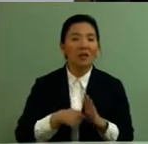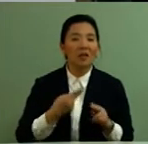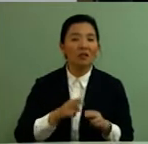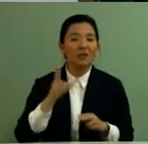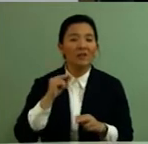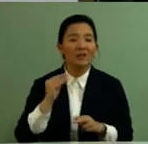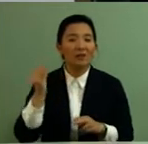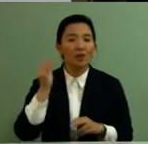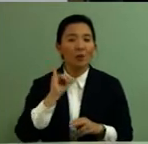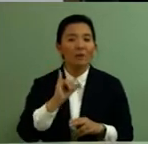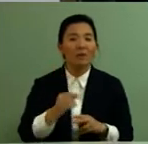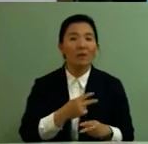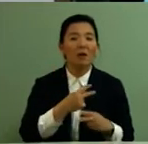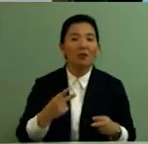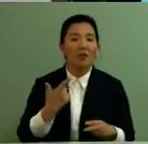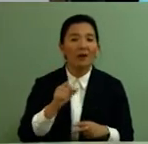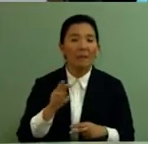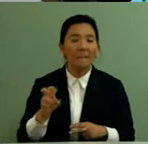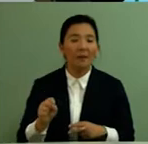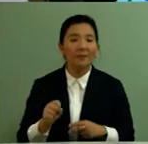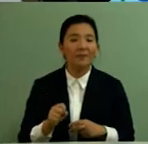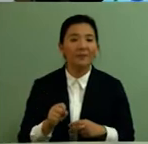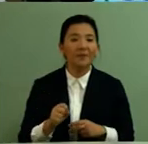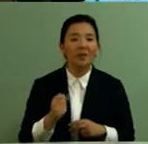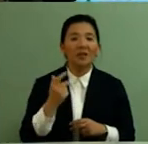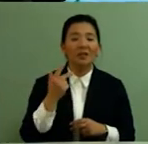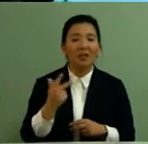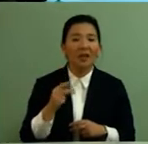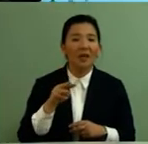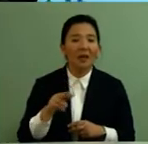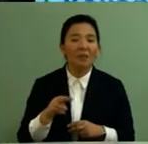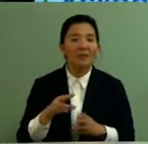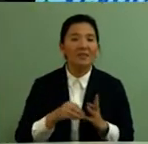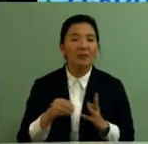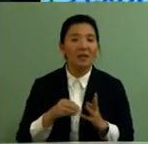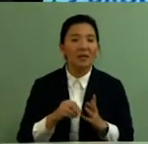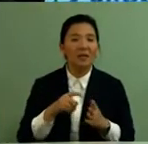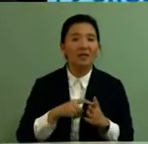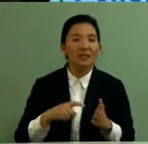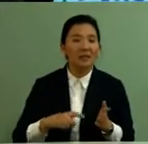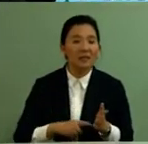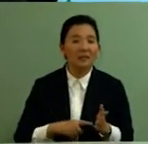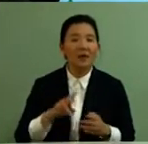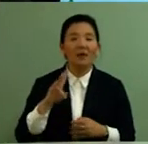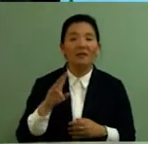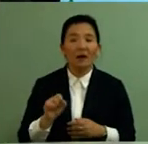числовые значения. У вас получится гамма 3m Земли разделить